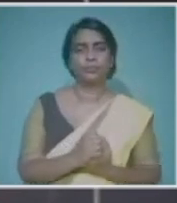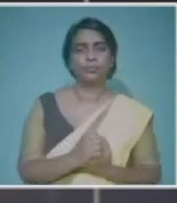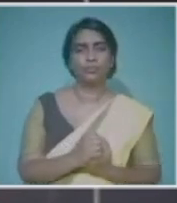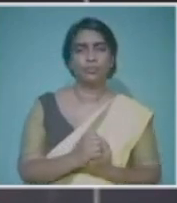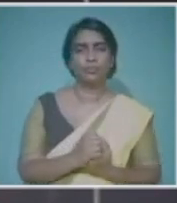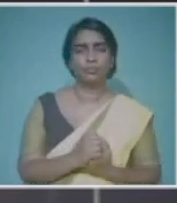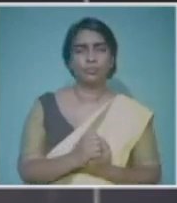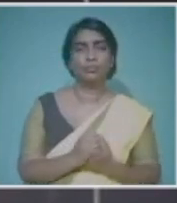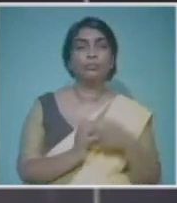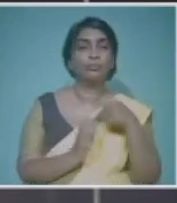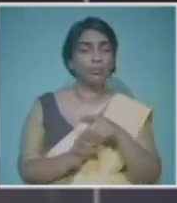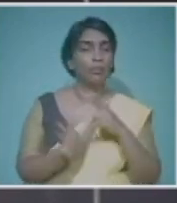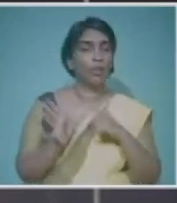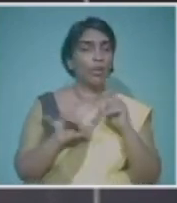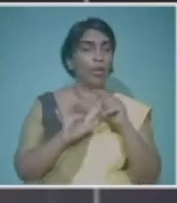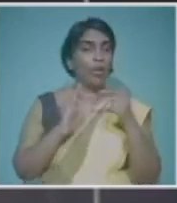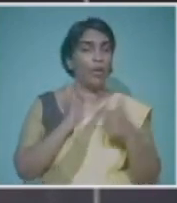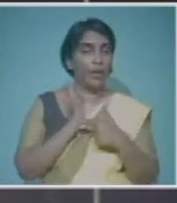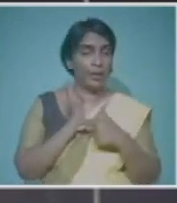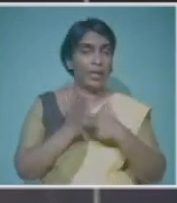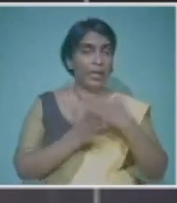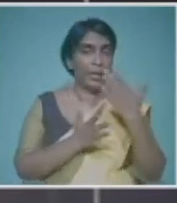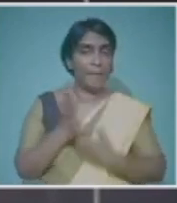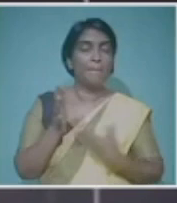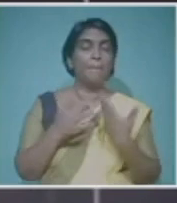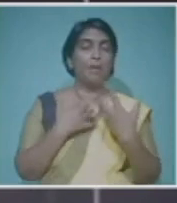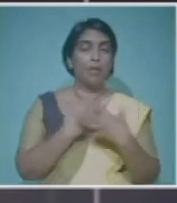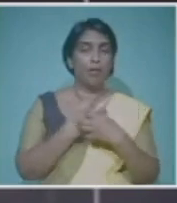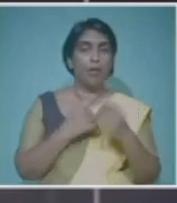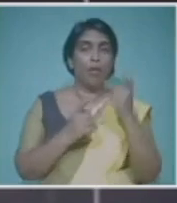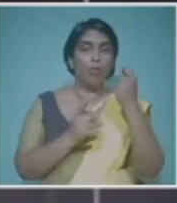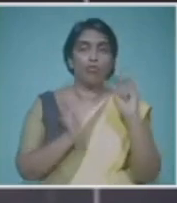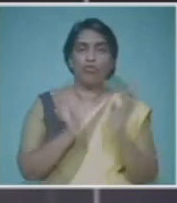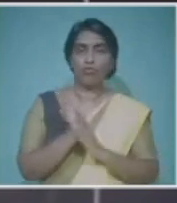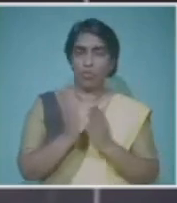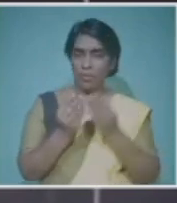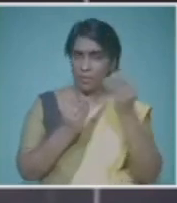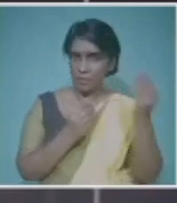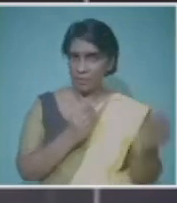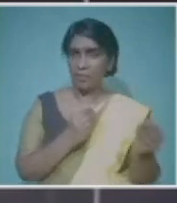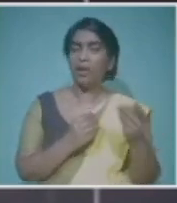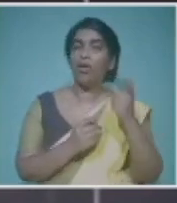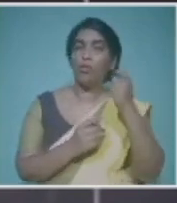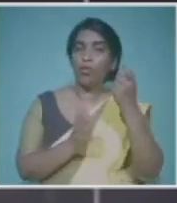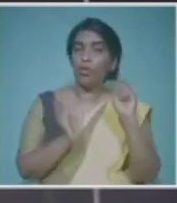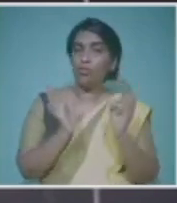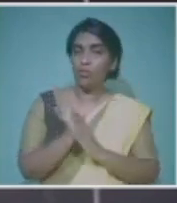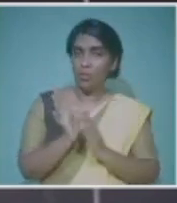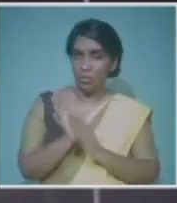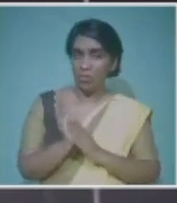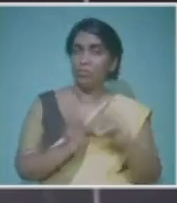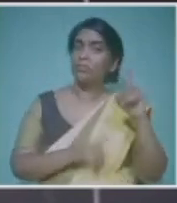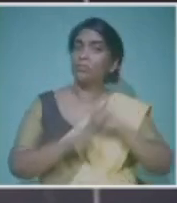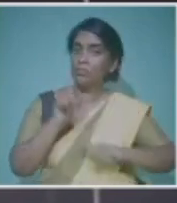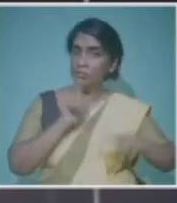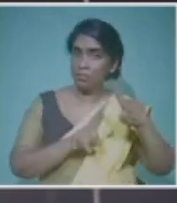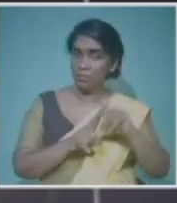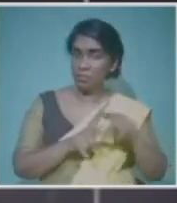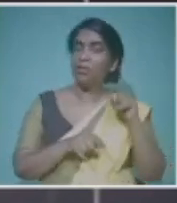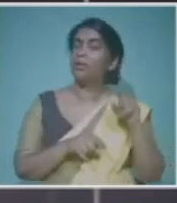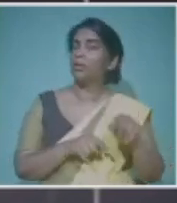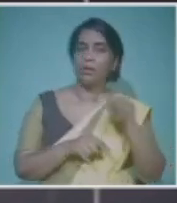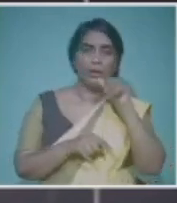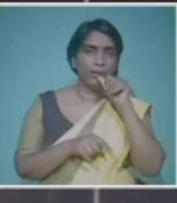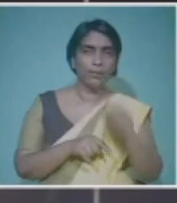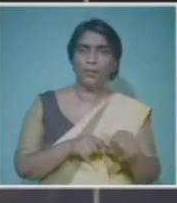මේ විගණන වාර්තාවේ කෙටුම් පතක් මුදල් කමිටුවට ඉදිරිපත් කරා මුදල් කමිටුව ඒ සම්බන්ධයෙන් සාකච්ඡා කරා කිසිම